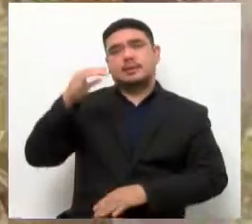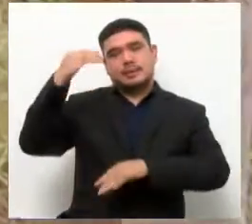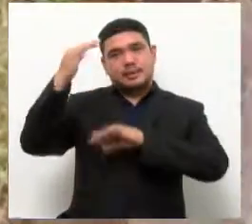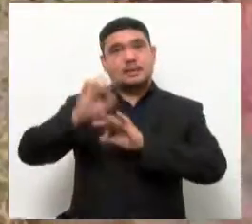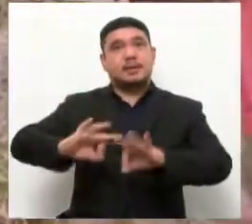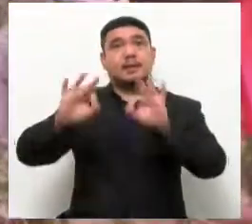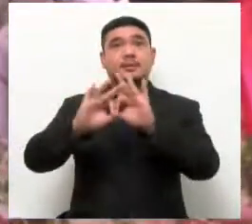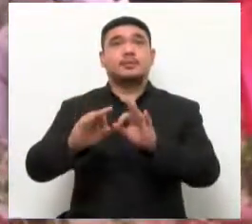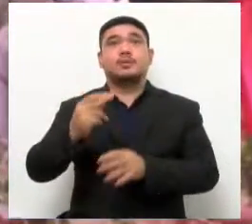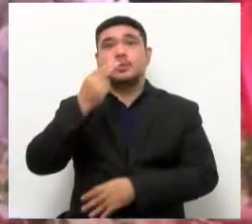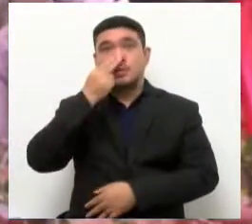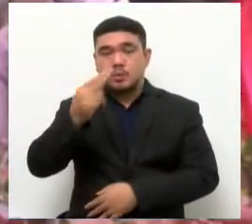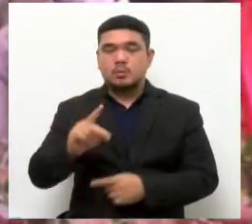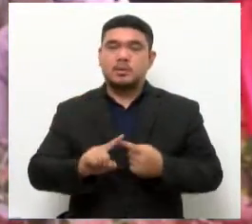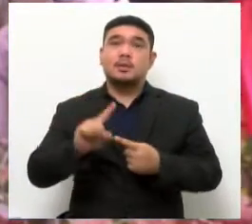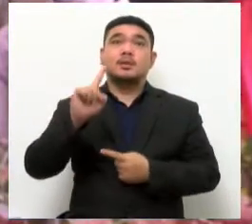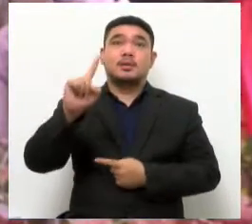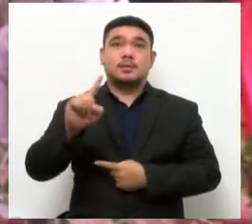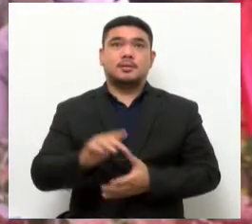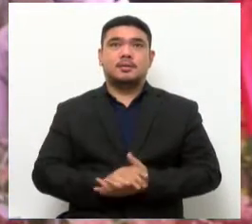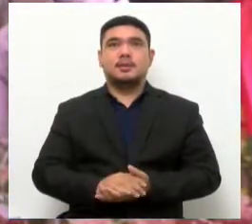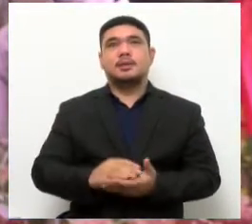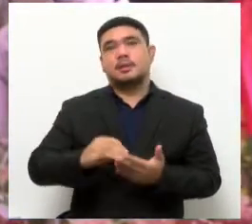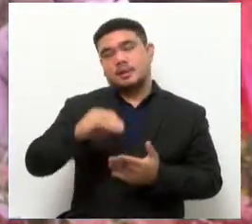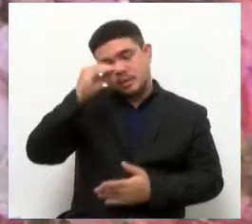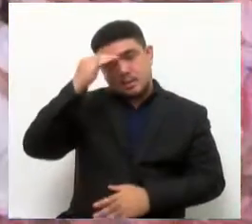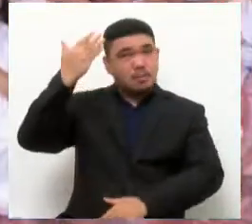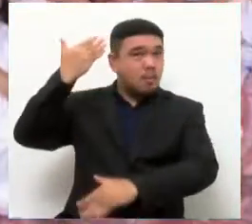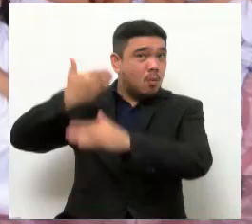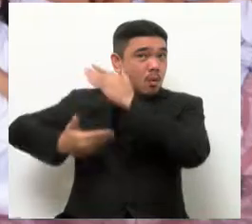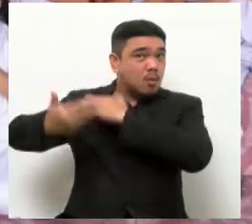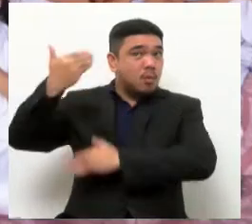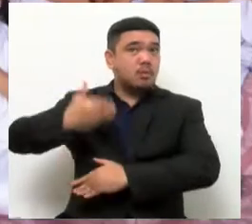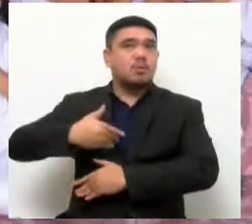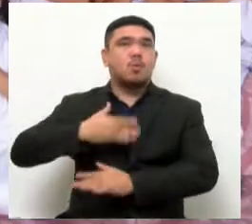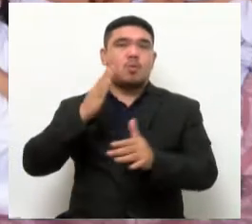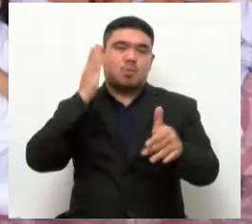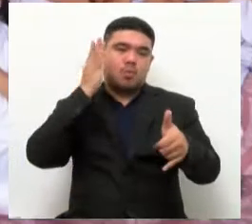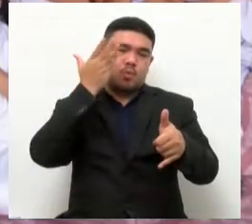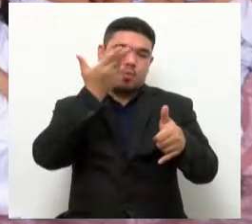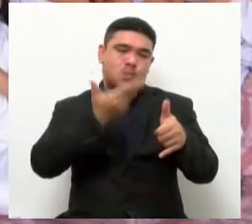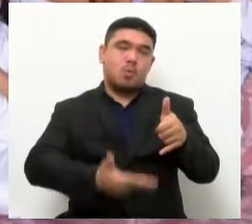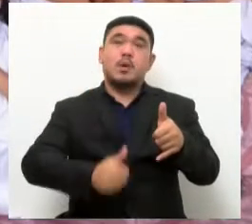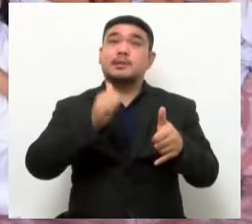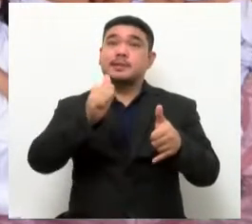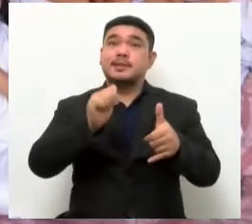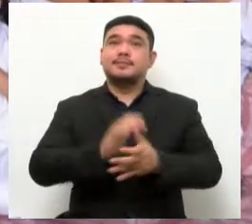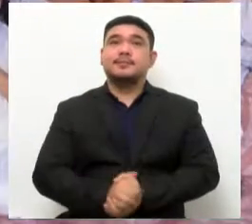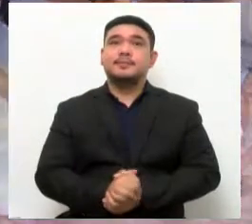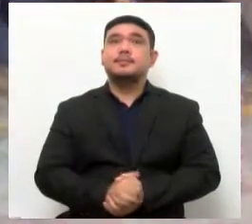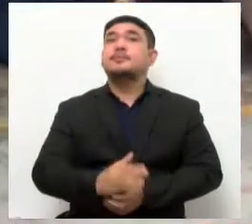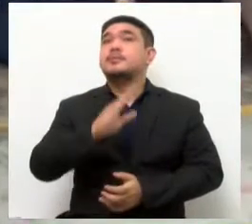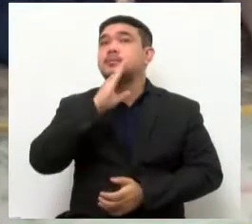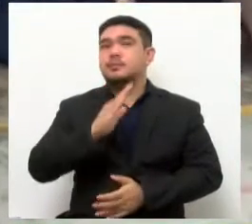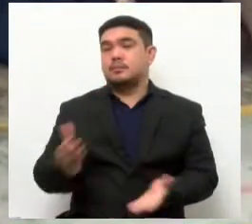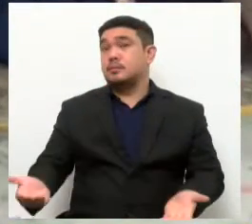การดังนี้ 1. การจัดการเรียนรู้ประวัติศาสตร์และหน้าที่พลเมืองของสถานศึกษา 2. ดำเนินการส่